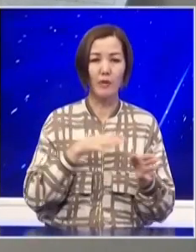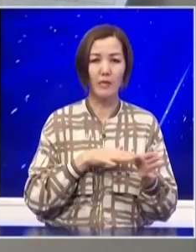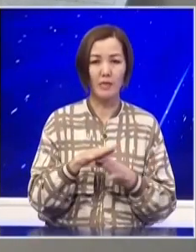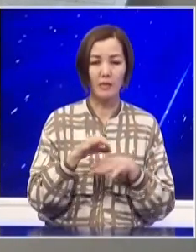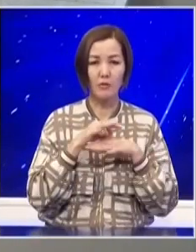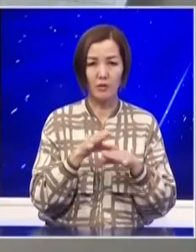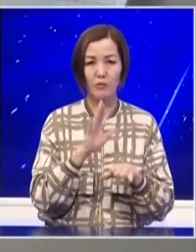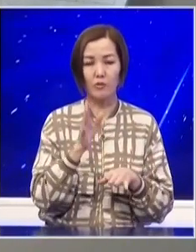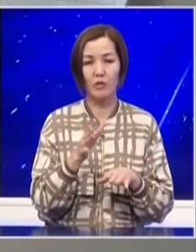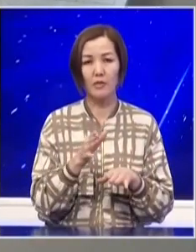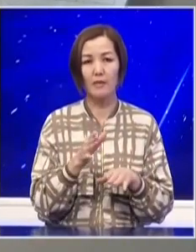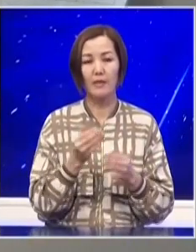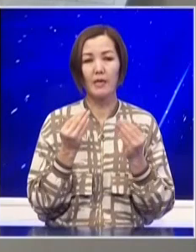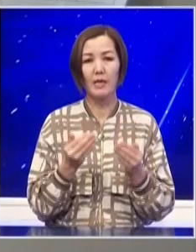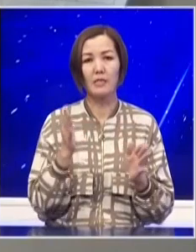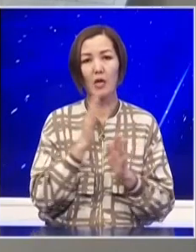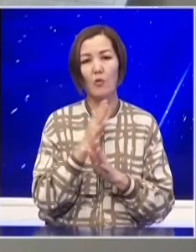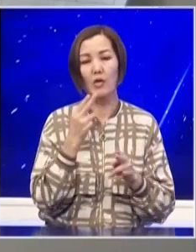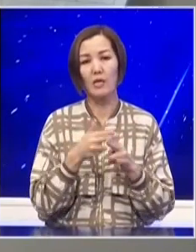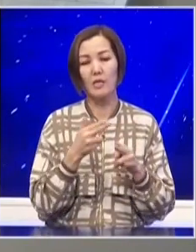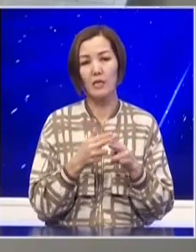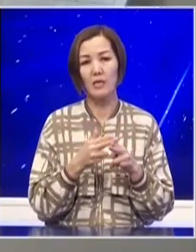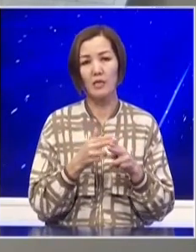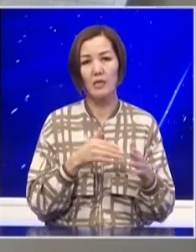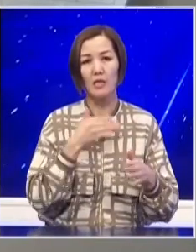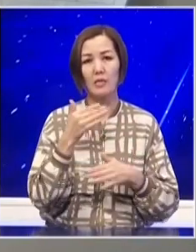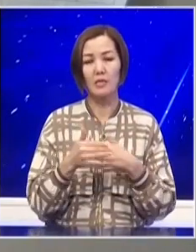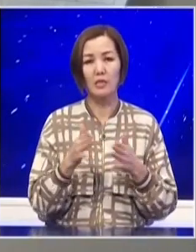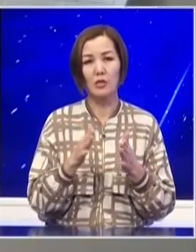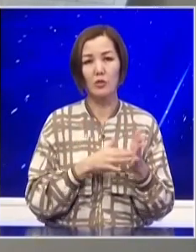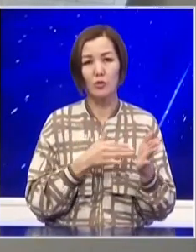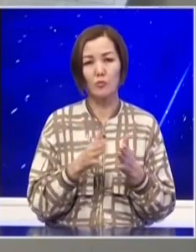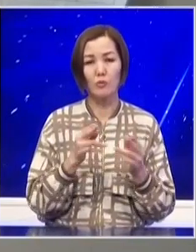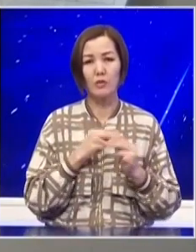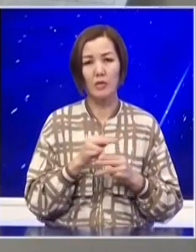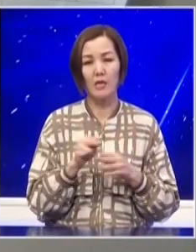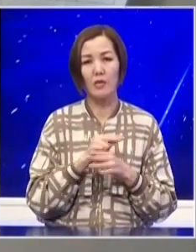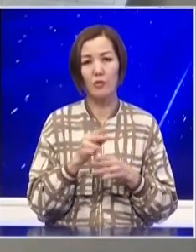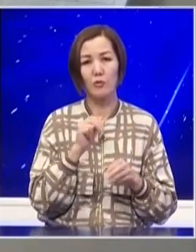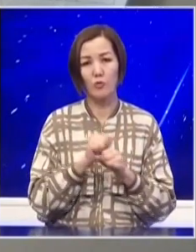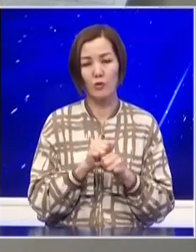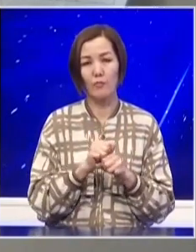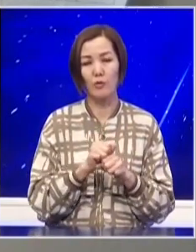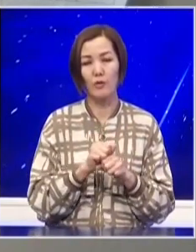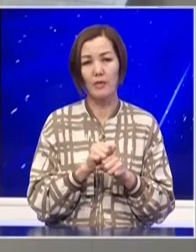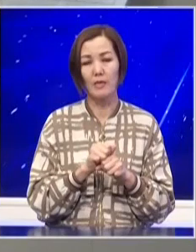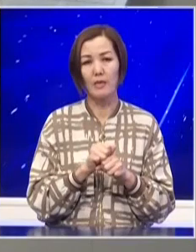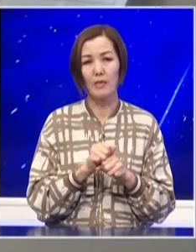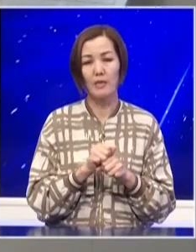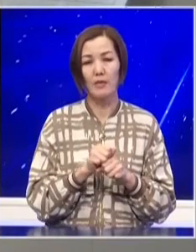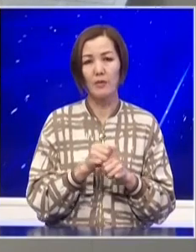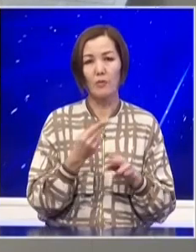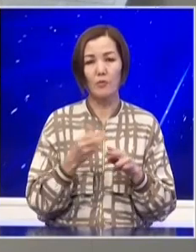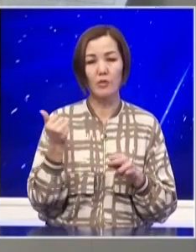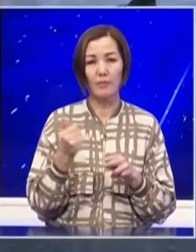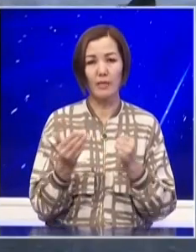жүріп жатыр. Қазір кішкене ауа райына байланысты сыртқы жұмыстар сәл-сәл тоқтап тұр, бірақ олар да бұйырса осы ақпанның аяғында